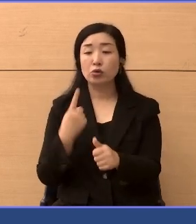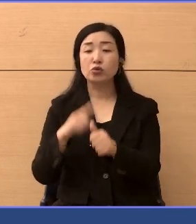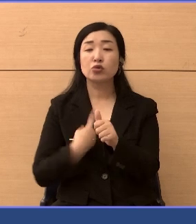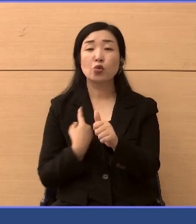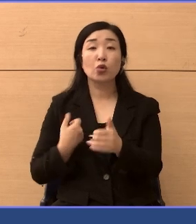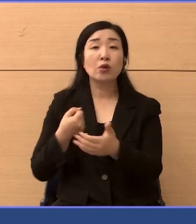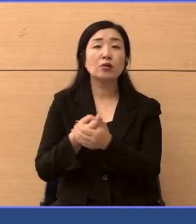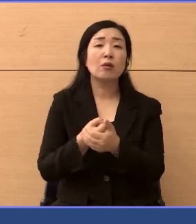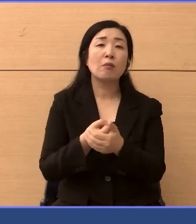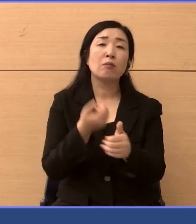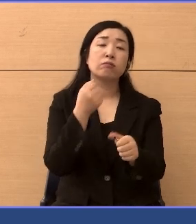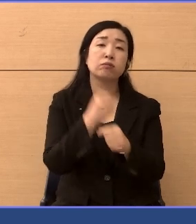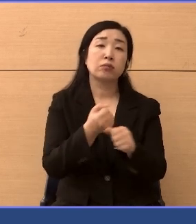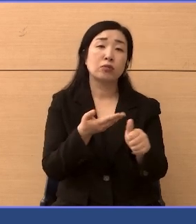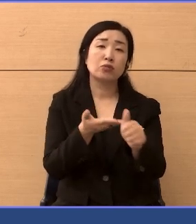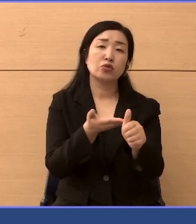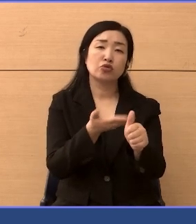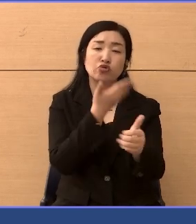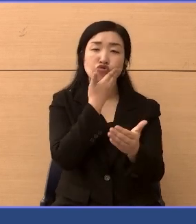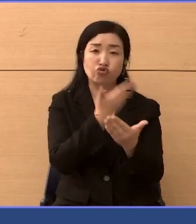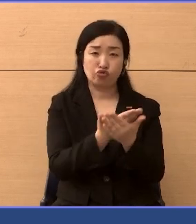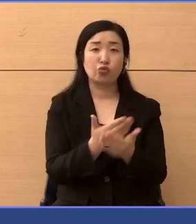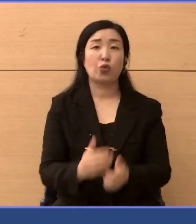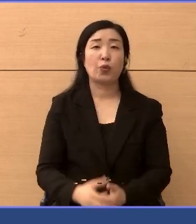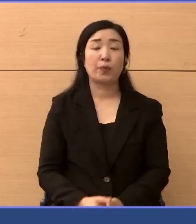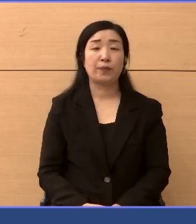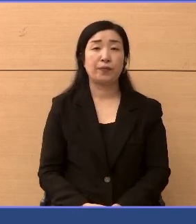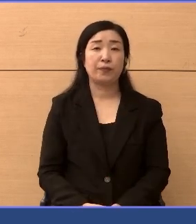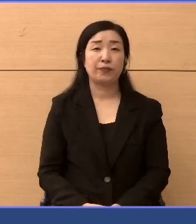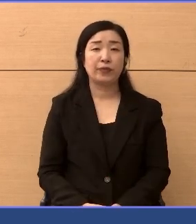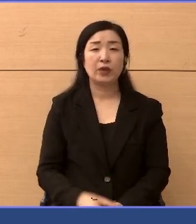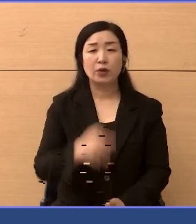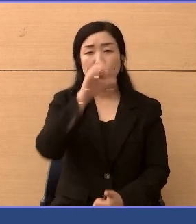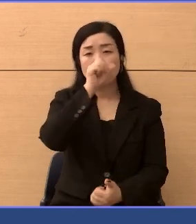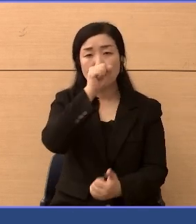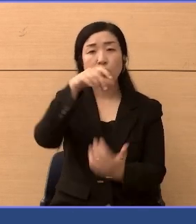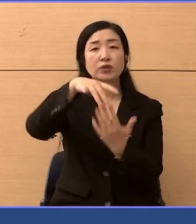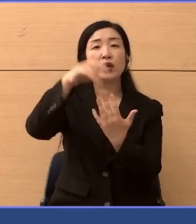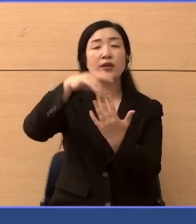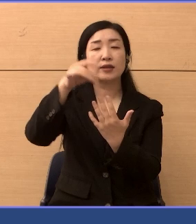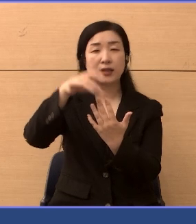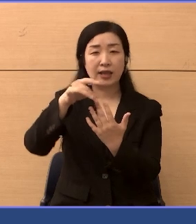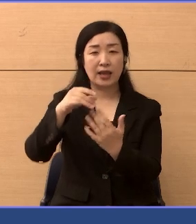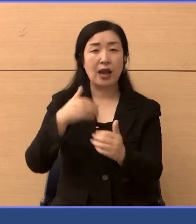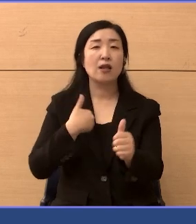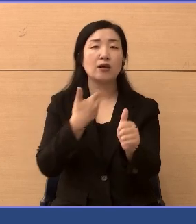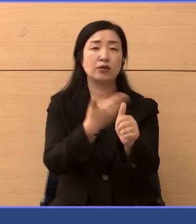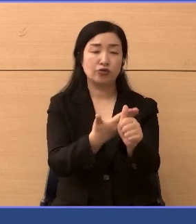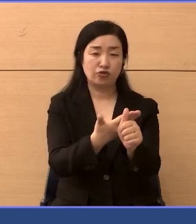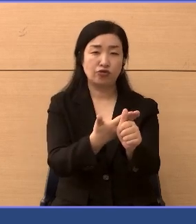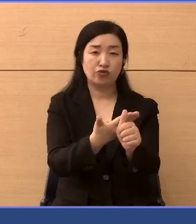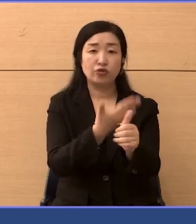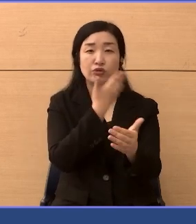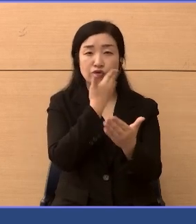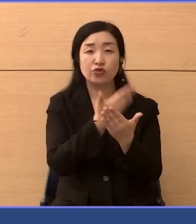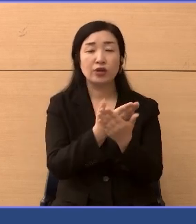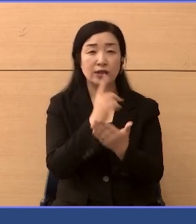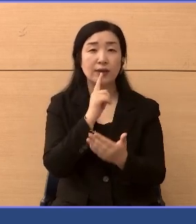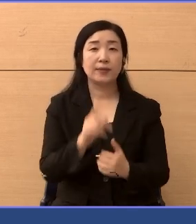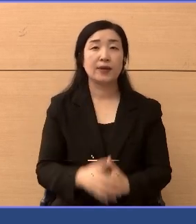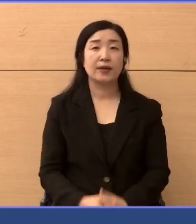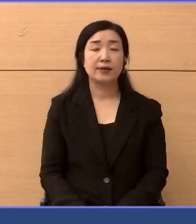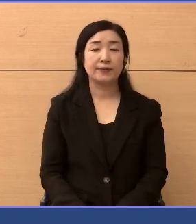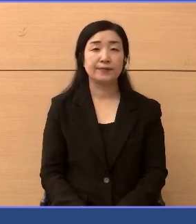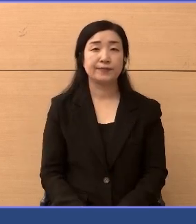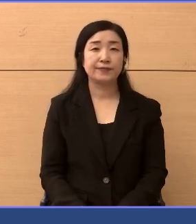making 알려줄 수 good 있도록 하는 것이 choices. 중요합니다. 제대로 된 좋은 선택을 할 수 있도록 Now, 알려주는 by the 것이 time 중요하다고